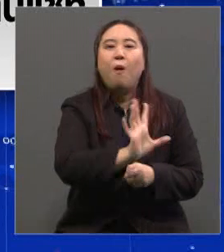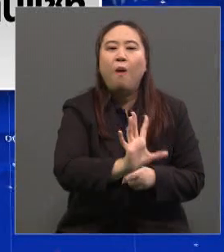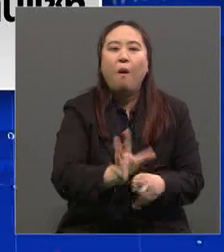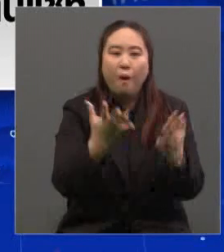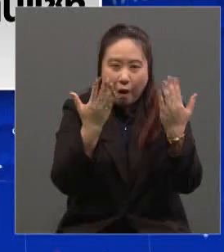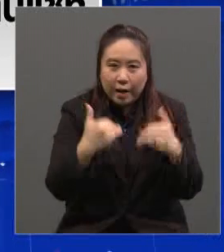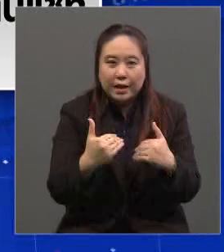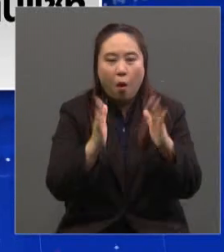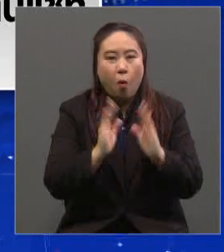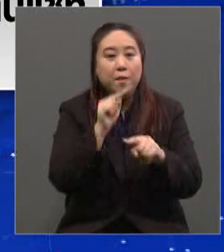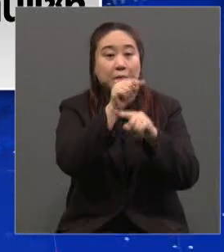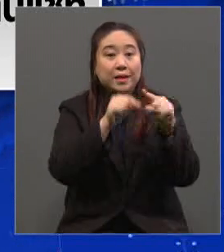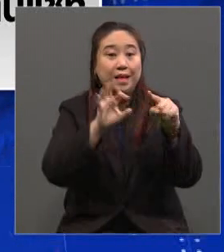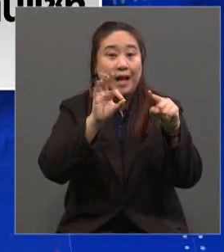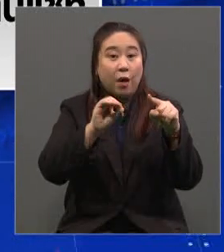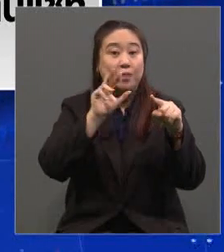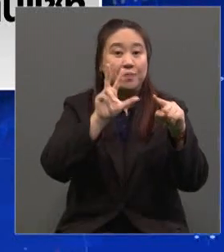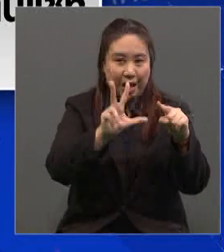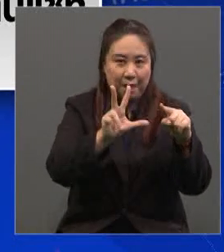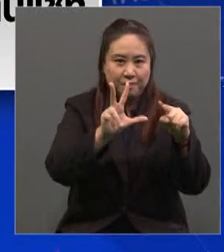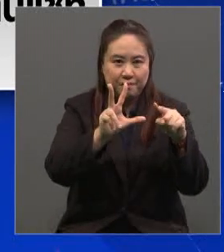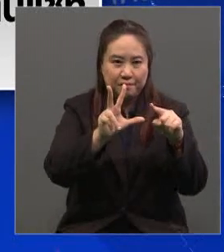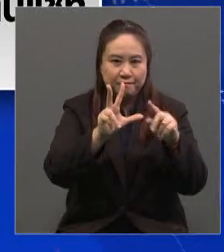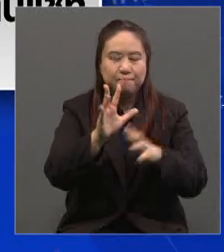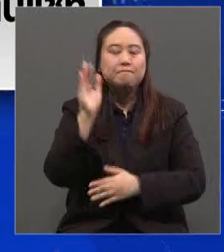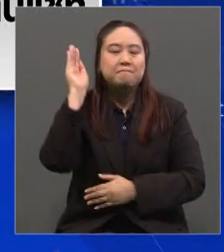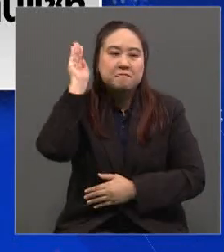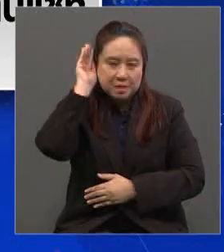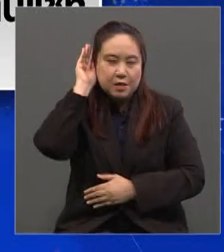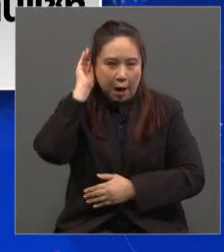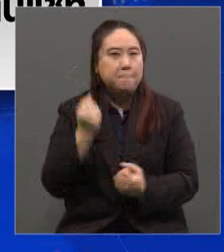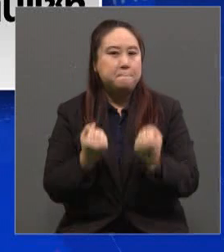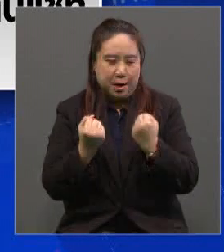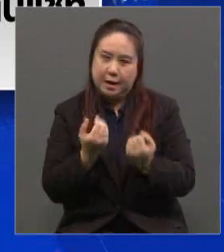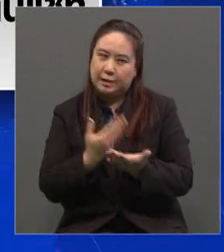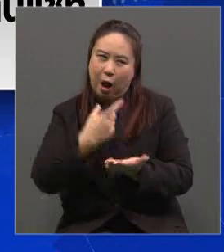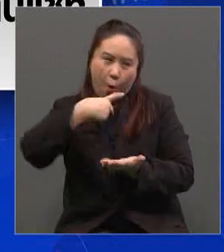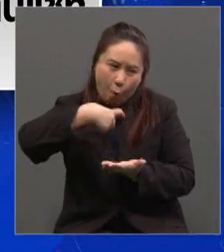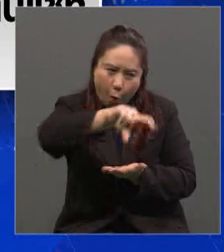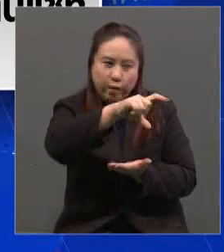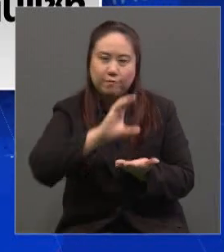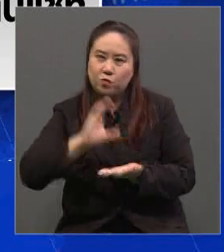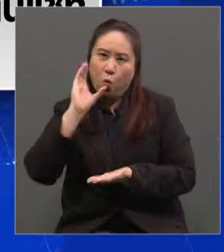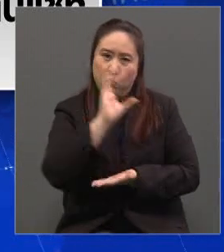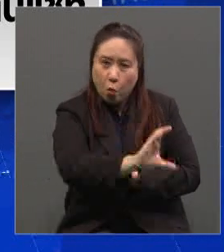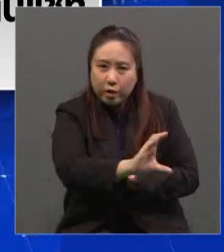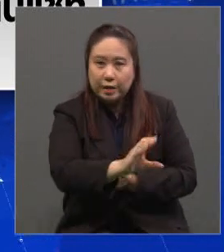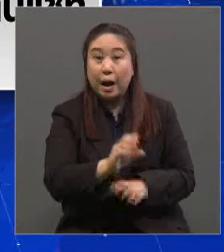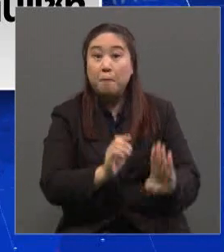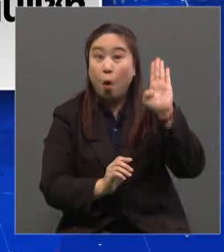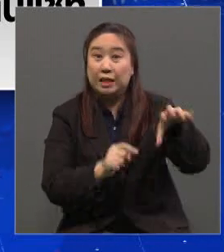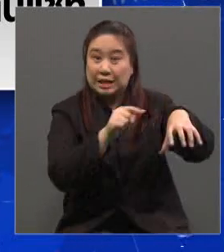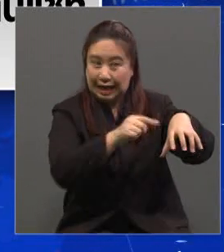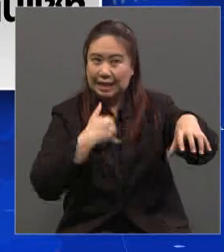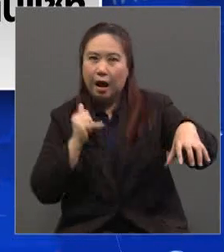ากนี้ค่ะผู้เสียหายส่วนใหญ่ถึง 93% ก็ยังเชื่อใจมั่นใจโอนเงินไปลงทุนนะทั้งที่ไม่เคยเดินทางไปสถ